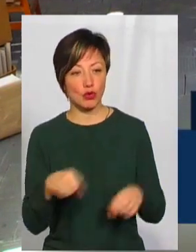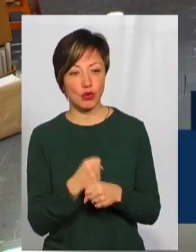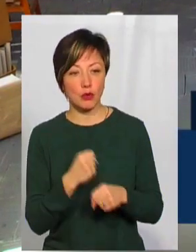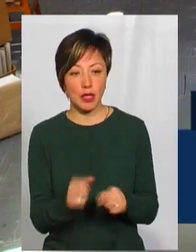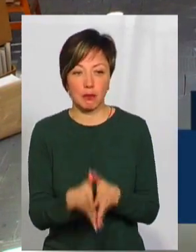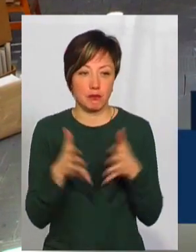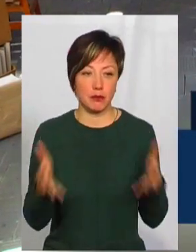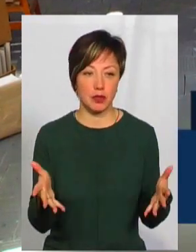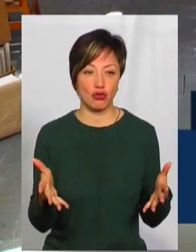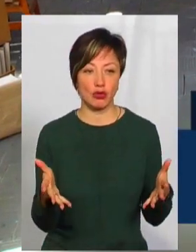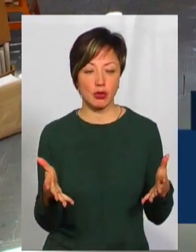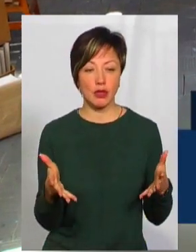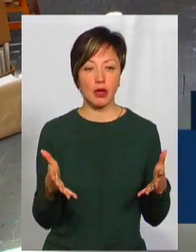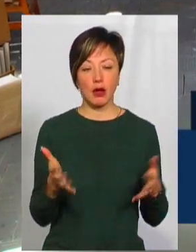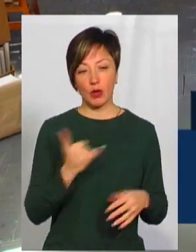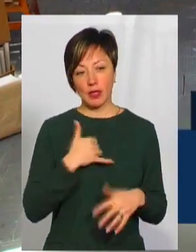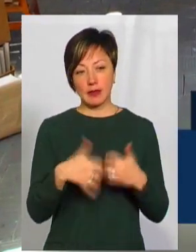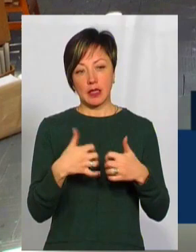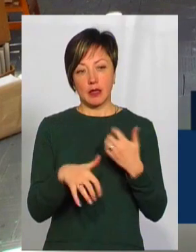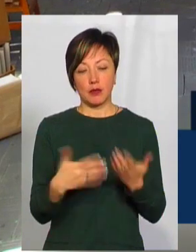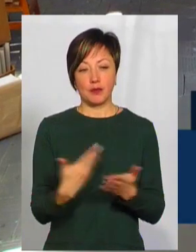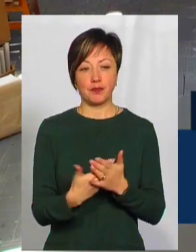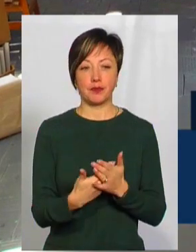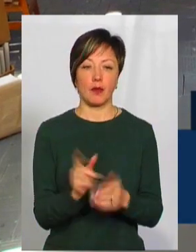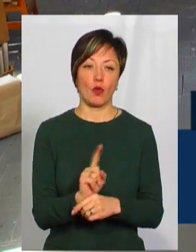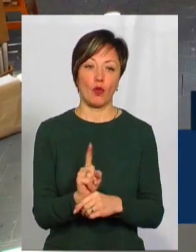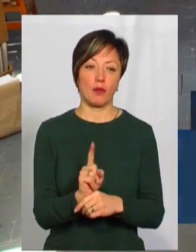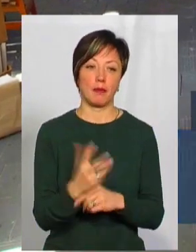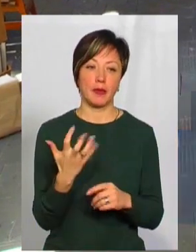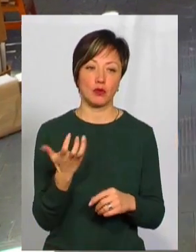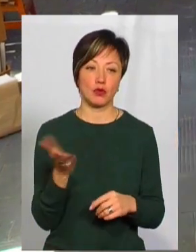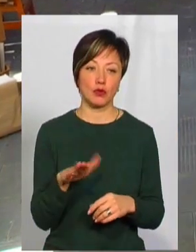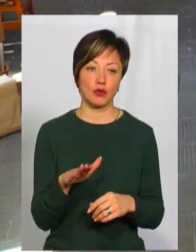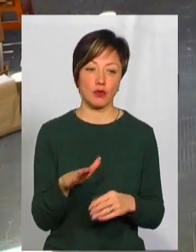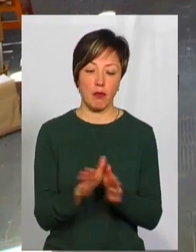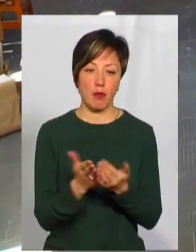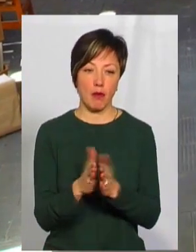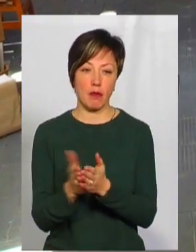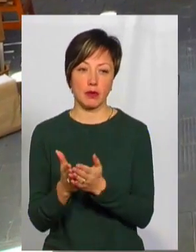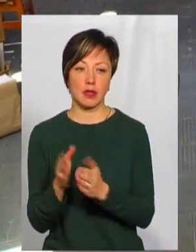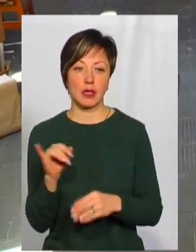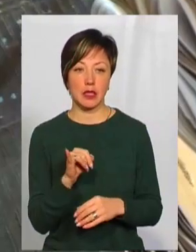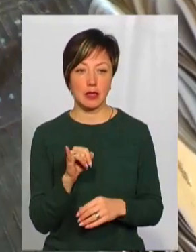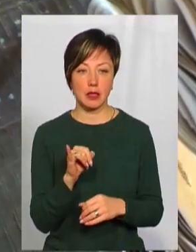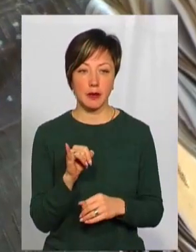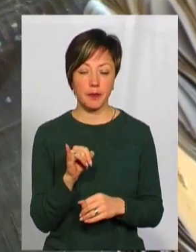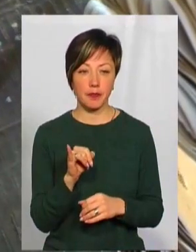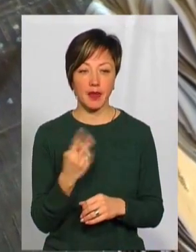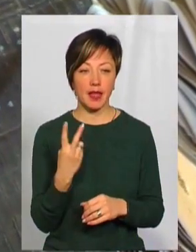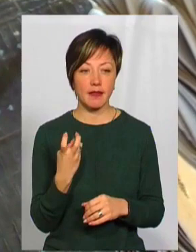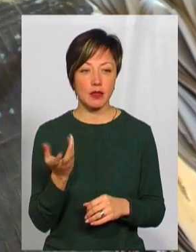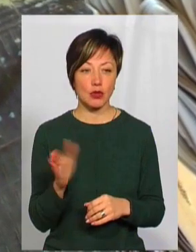чуть більше. Ну, в нас в середньому встановили вони норму, що 500 швидкошивача і